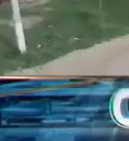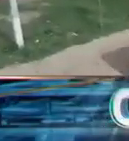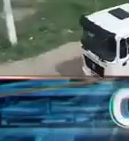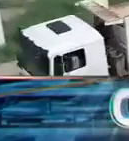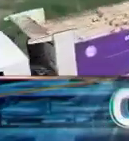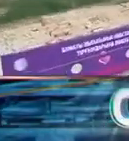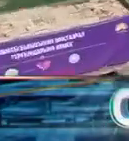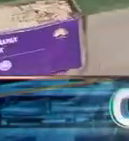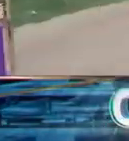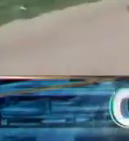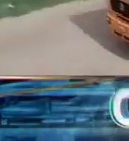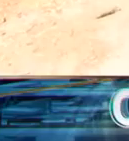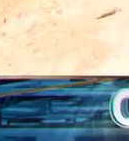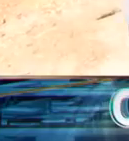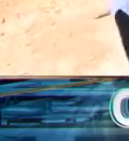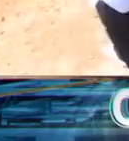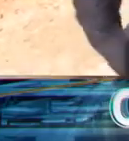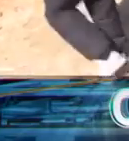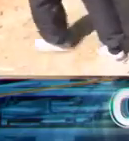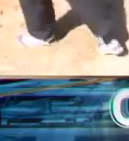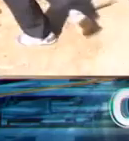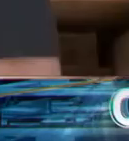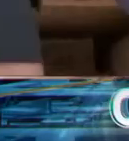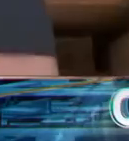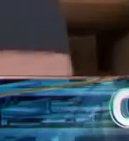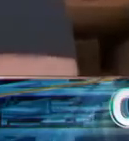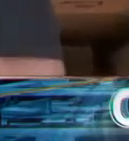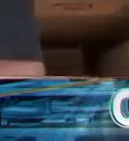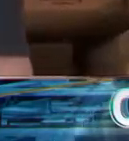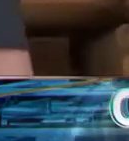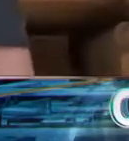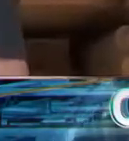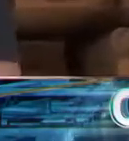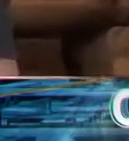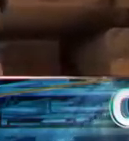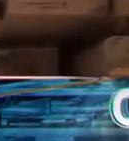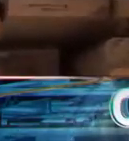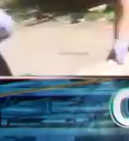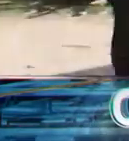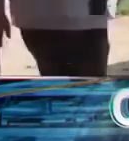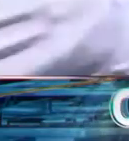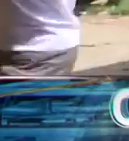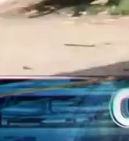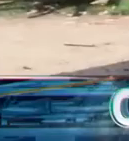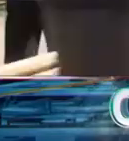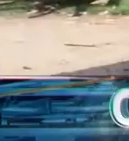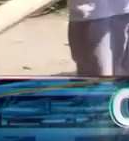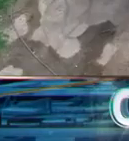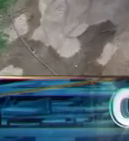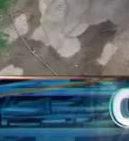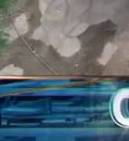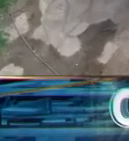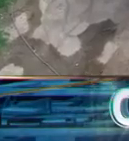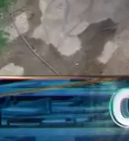От души. Более 260 тонн самого необходимого груза, пострадавшего от наводнения Мактар-Альский район Туркестанской области,